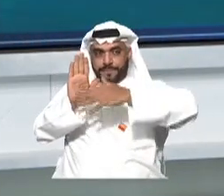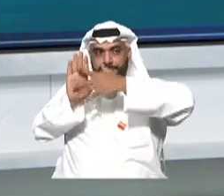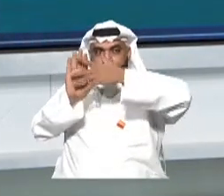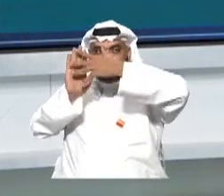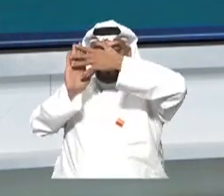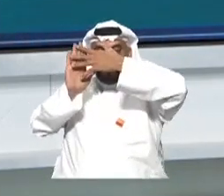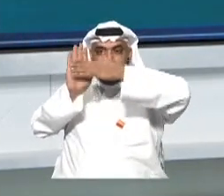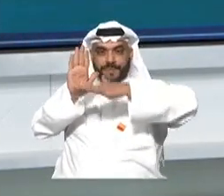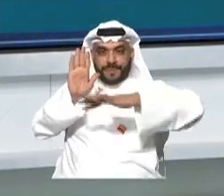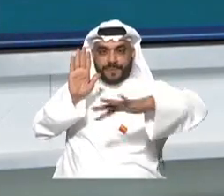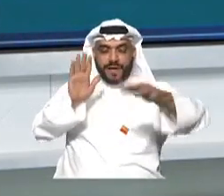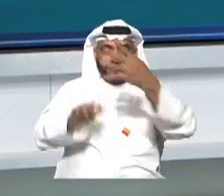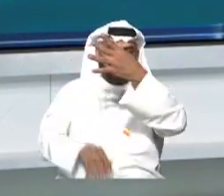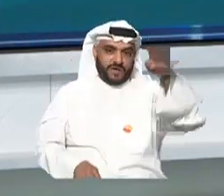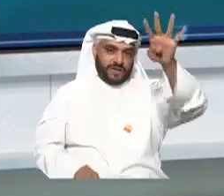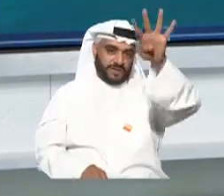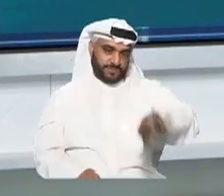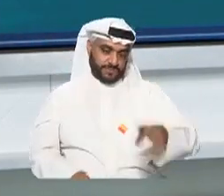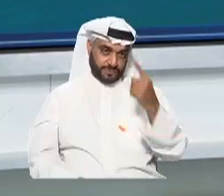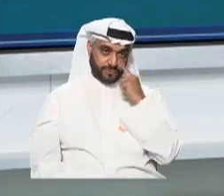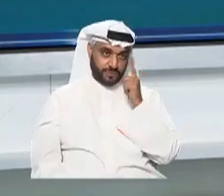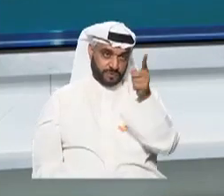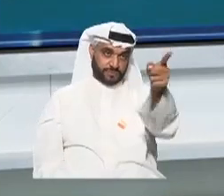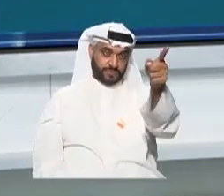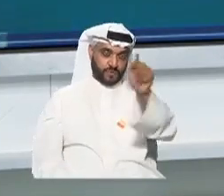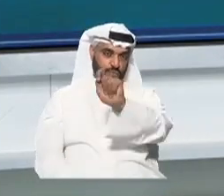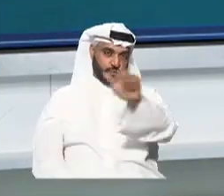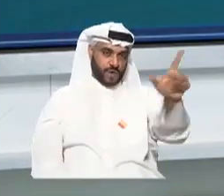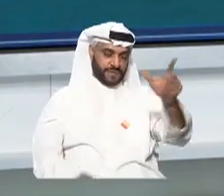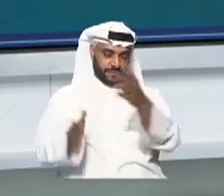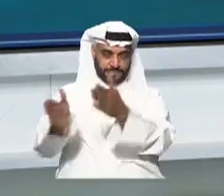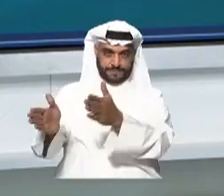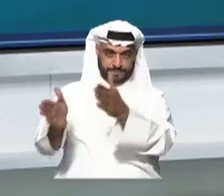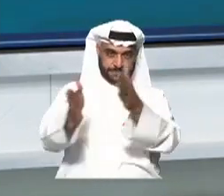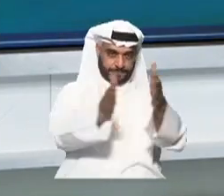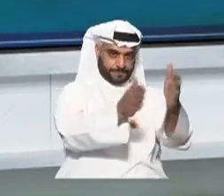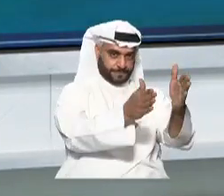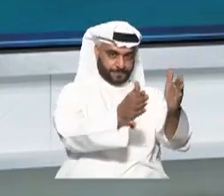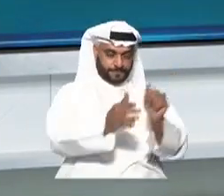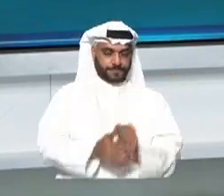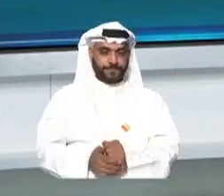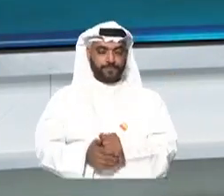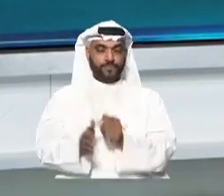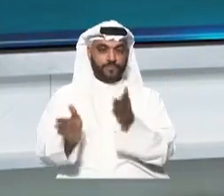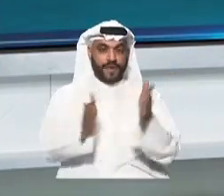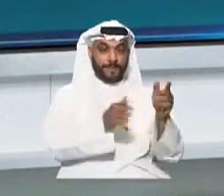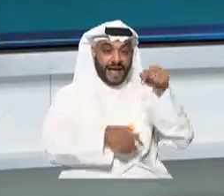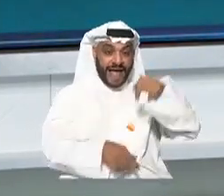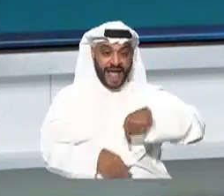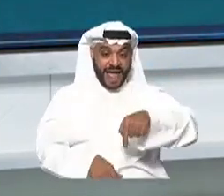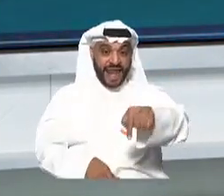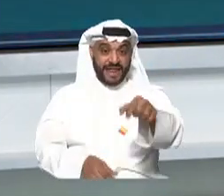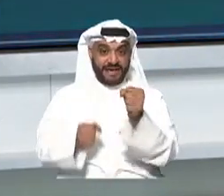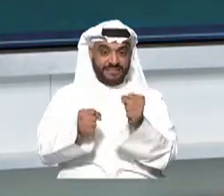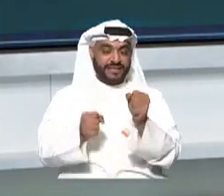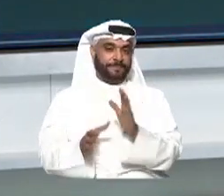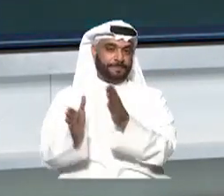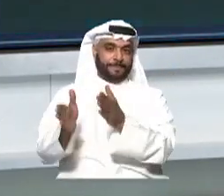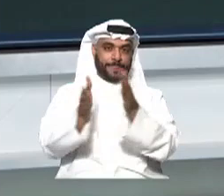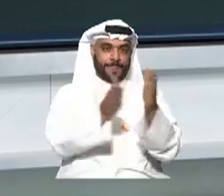مساء، والجزر الأول الساعة 11:05 دقائق صباحا، والجزر الثاني الساعة 11 دقيقة مساء. والفترة هذه من فترات